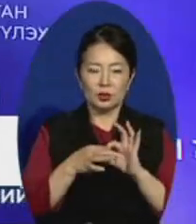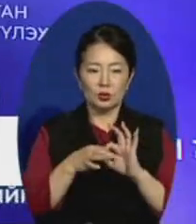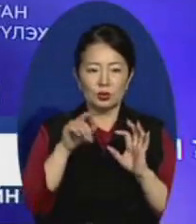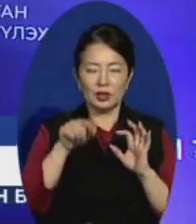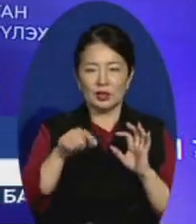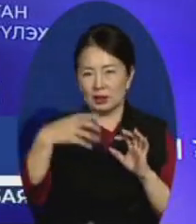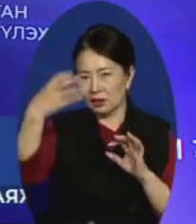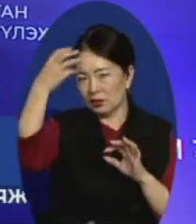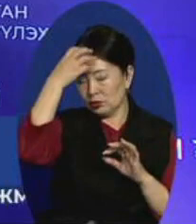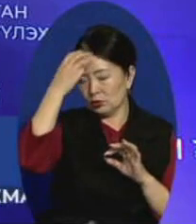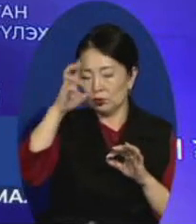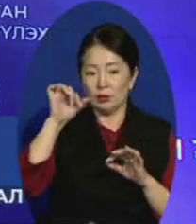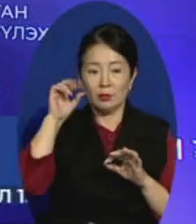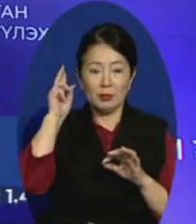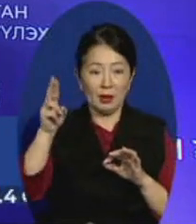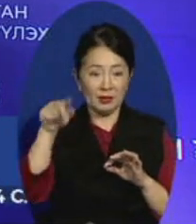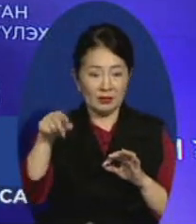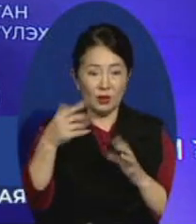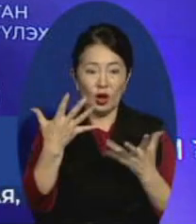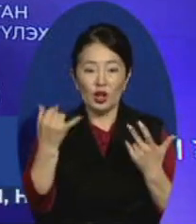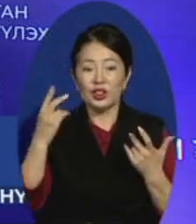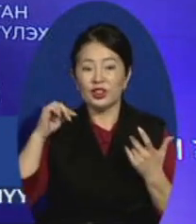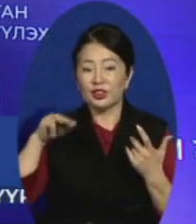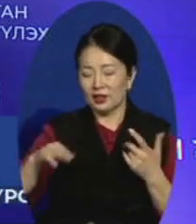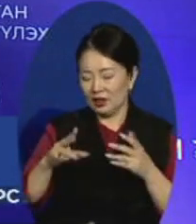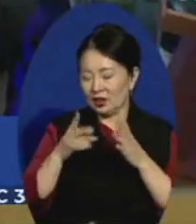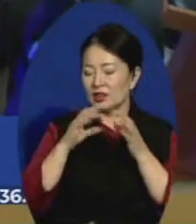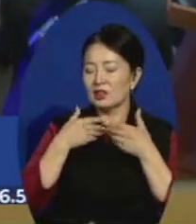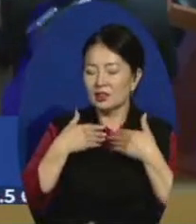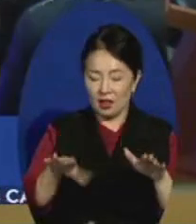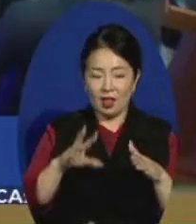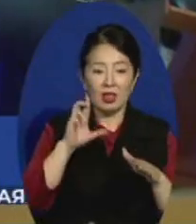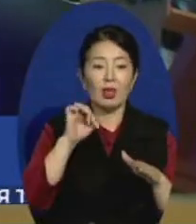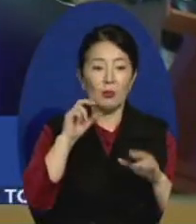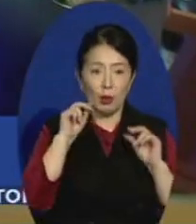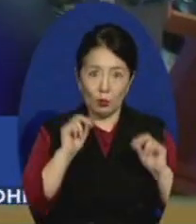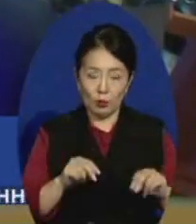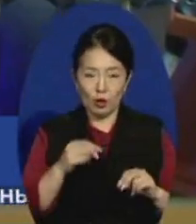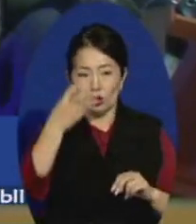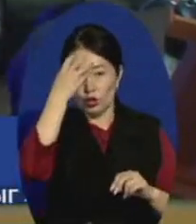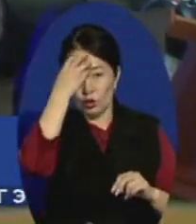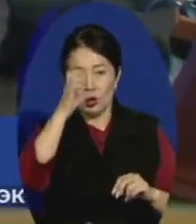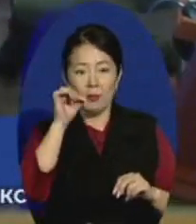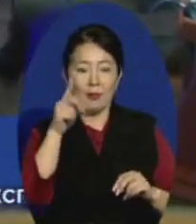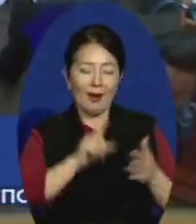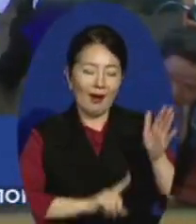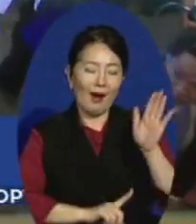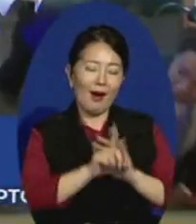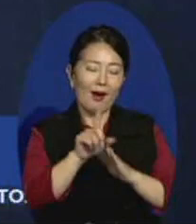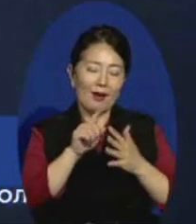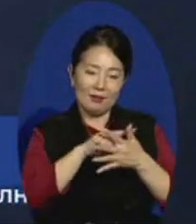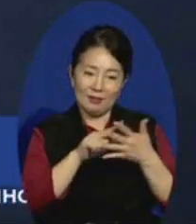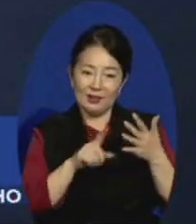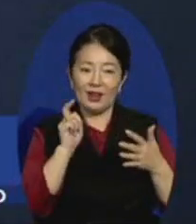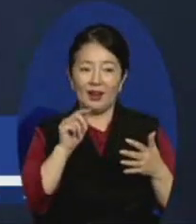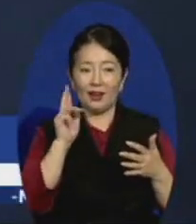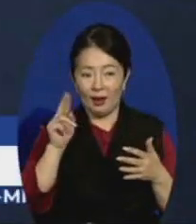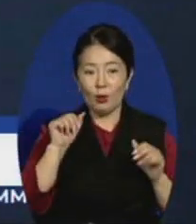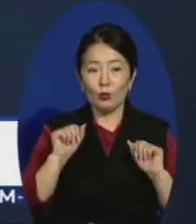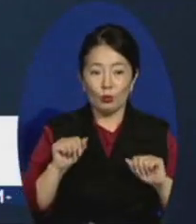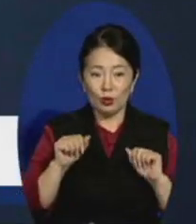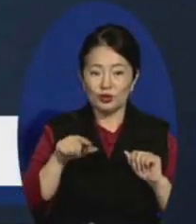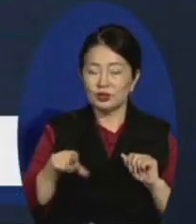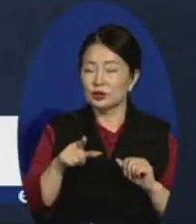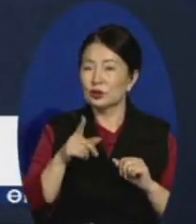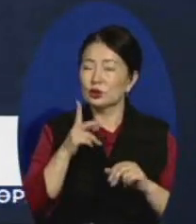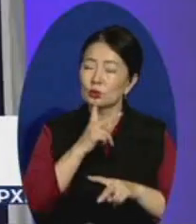Төрийн банк өнөөдрөөс олон нийтэд нээлттэй хувьцаат компани боллоо. Системийн нөлөө бүхий 5 банкнаас Төрийн банк анхлан хувьцаат компани болж байна.